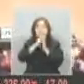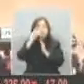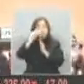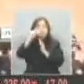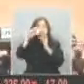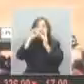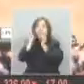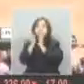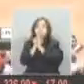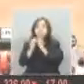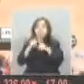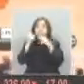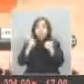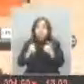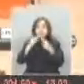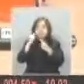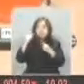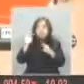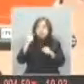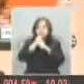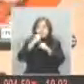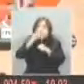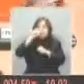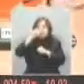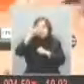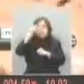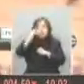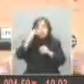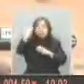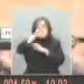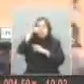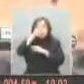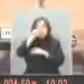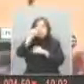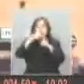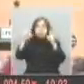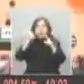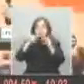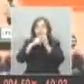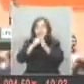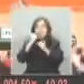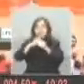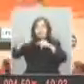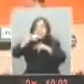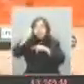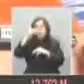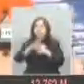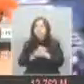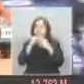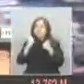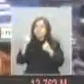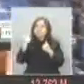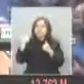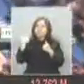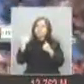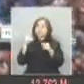ส่น Camelo Anthony ถงแมทจะทำ 32 ตามสูสในเกมให้กับ Nixแต่ก็ไม่สามารถชวยทีมได้Nix เก็ชัยชนะได้โ